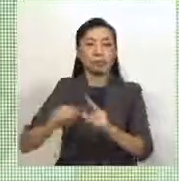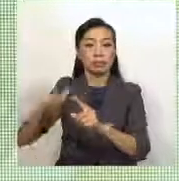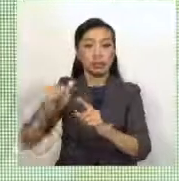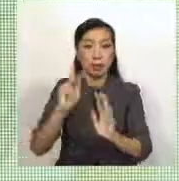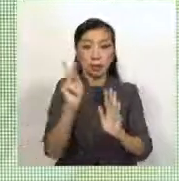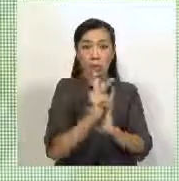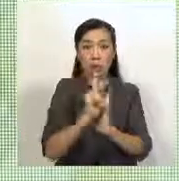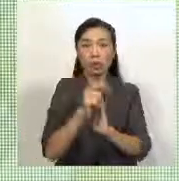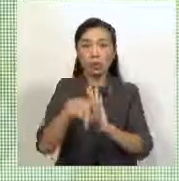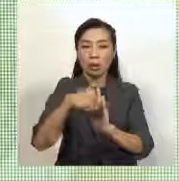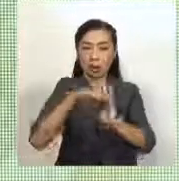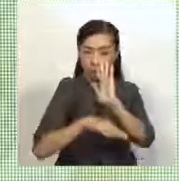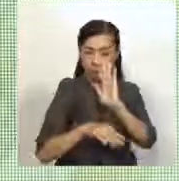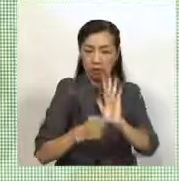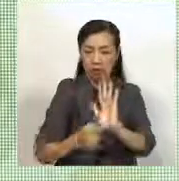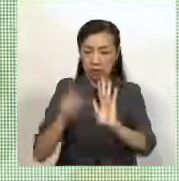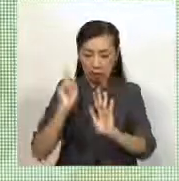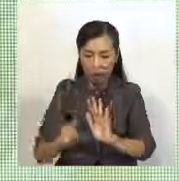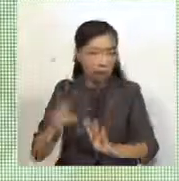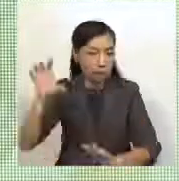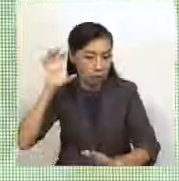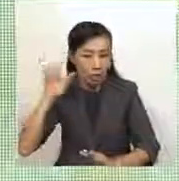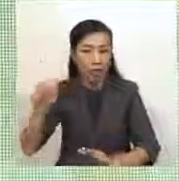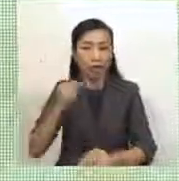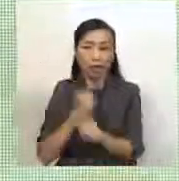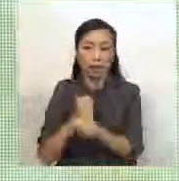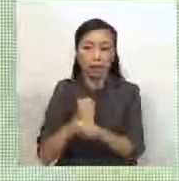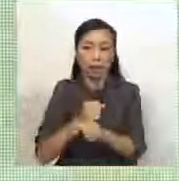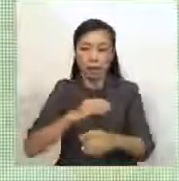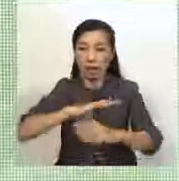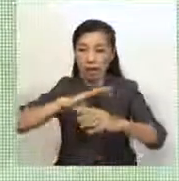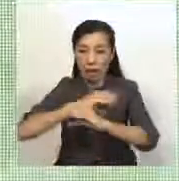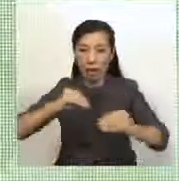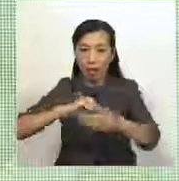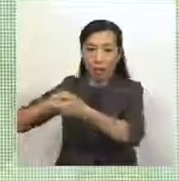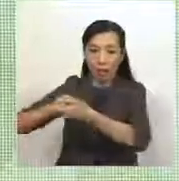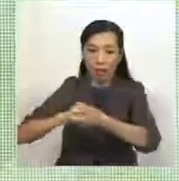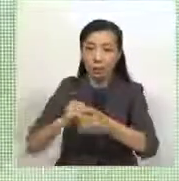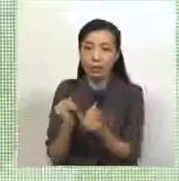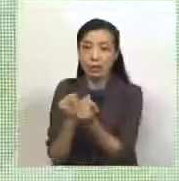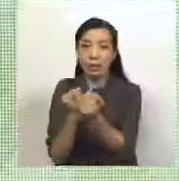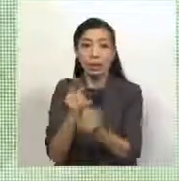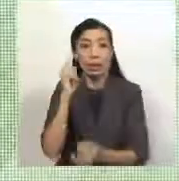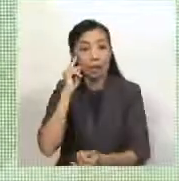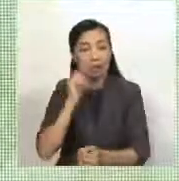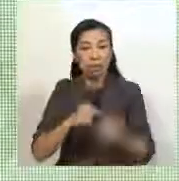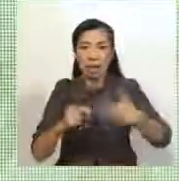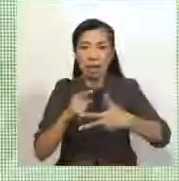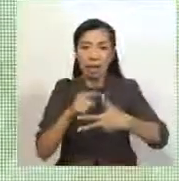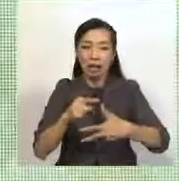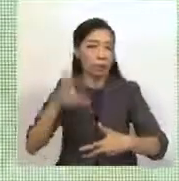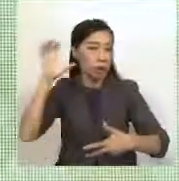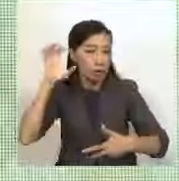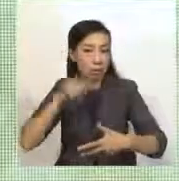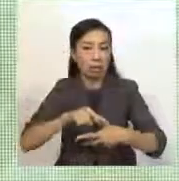ลสร้างความไว้เนื้อเชื่อใจกันและทำงานร่วมกันอย่างใกล้ชิดที่เรียกว่าหลักการ 3M นะครับเกิดมีความไว้เนื้อเชื่อใจลด